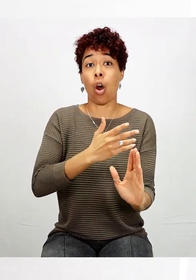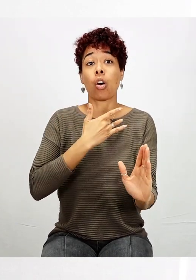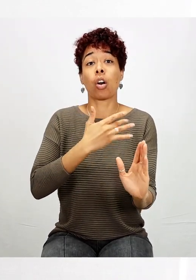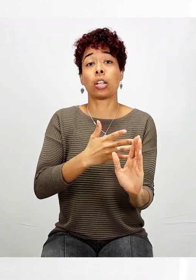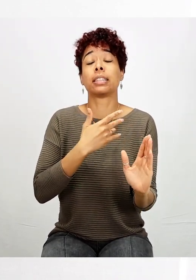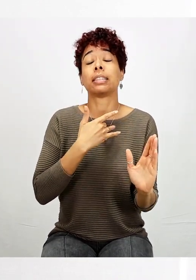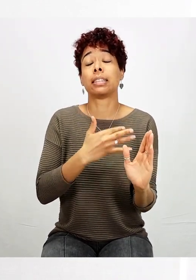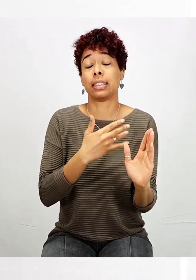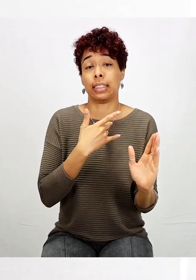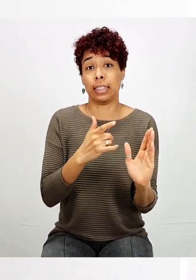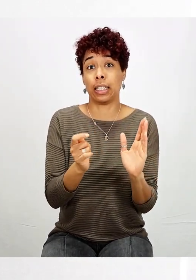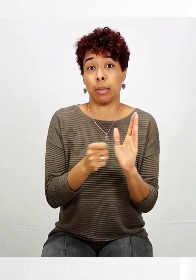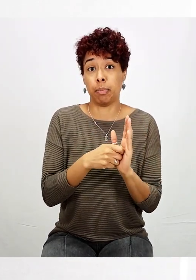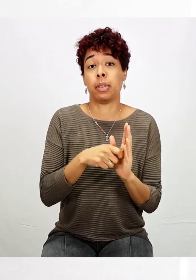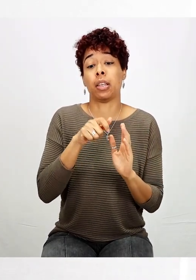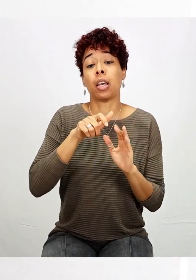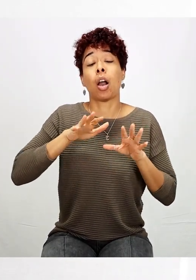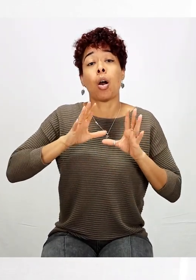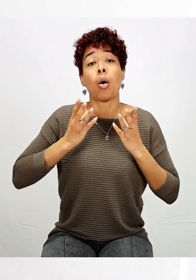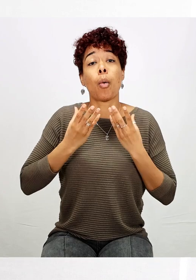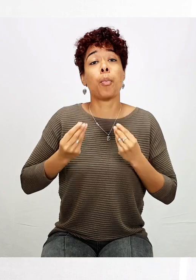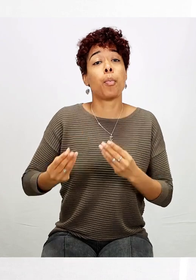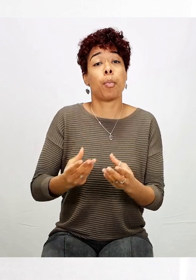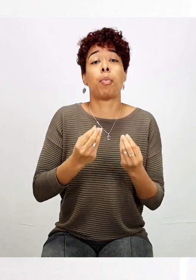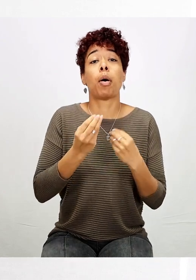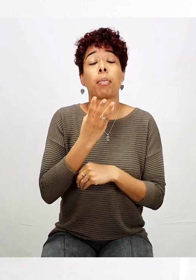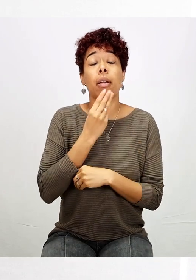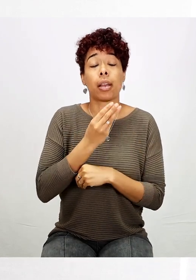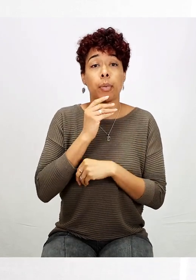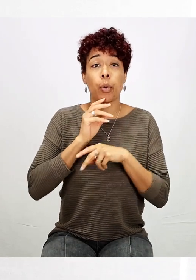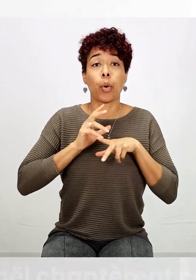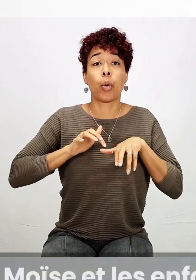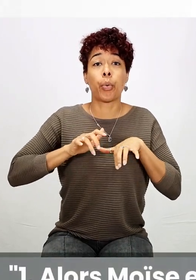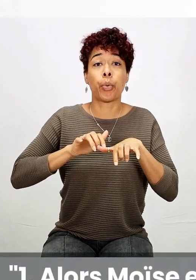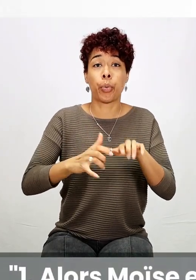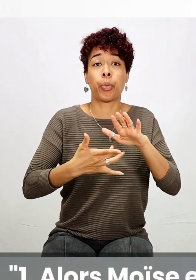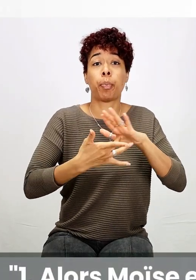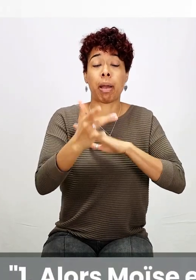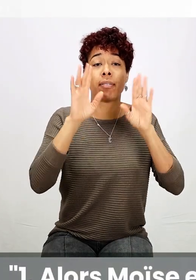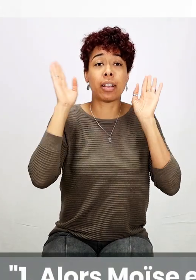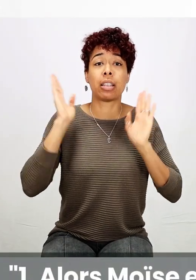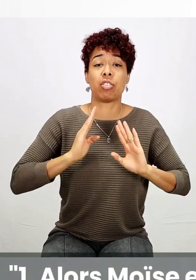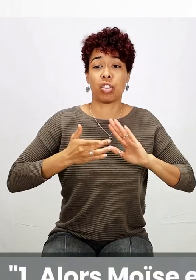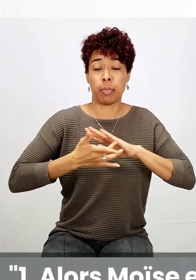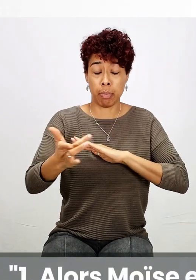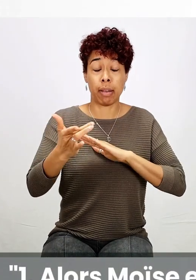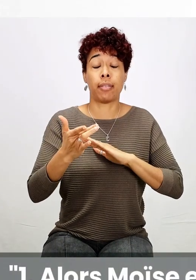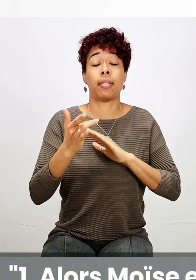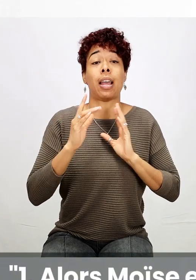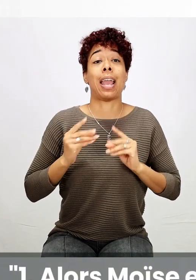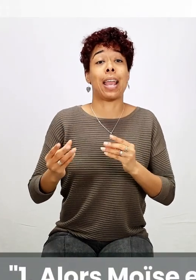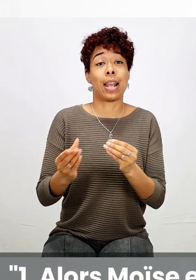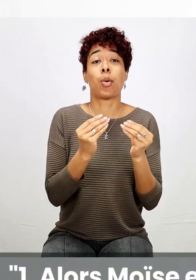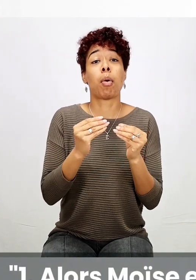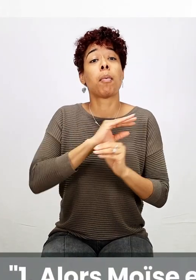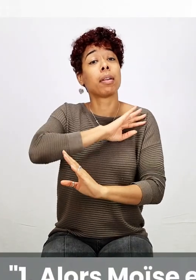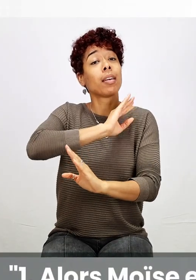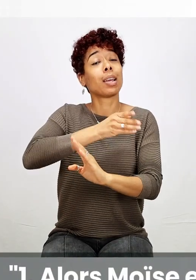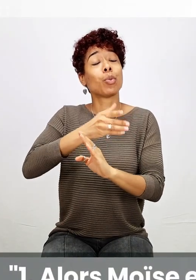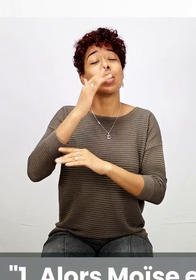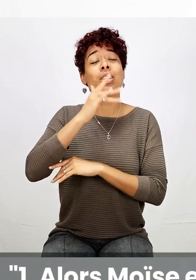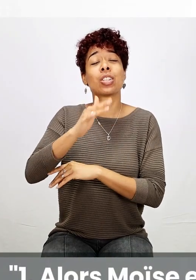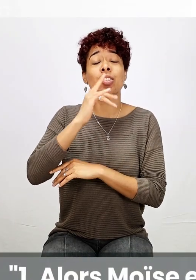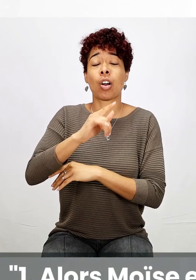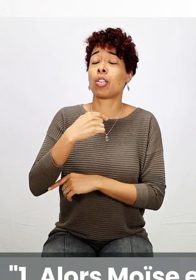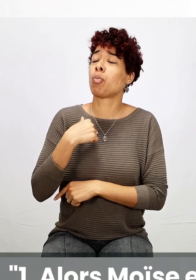quand les enfants d'Israël vont sortir du pays d'Égypte et qu'ils vont passer la mer. Alors Moïse et les enfants d'Israël chantèrent ce cantique à l'Éternel et ils dirent